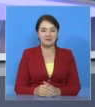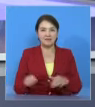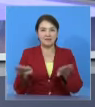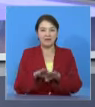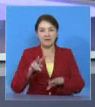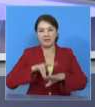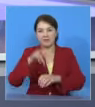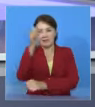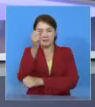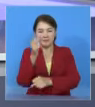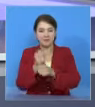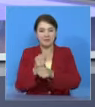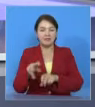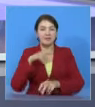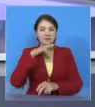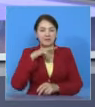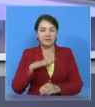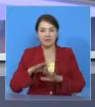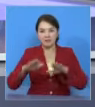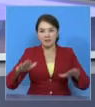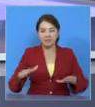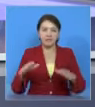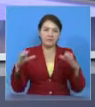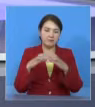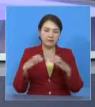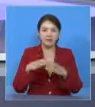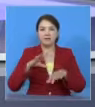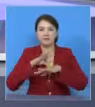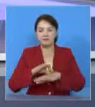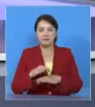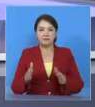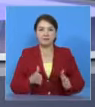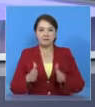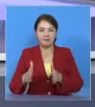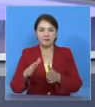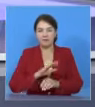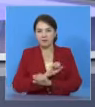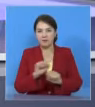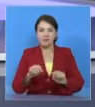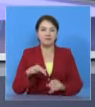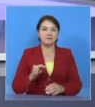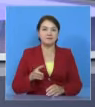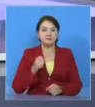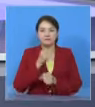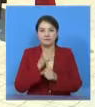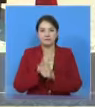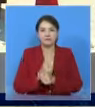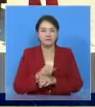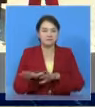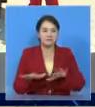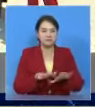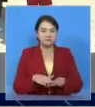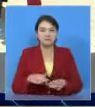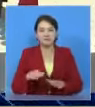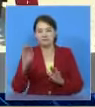Сондай-ақ полиция қызметкерлері назар аударыңыз балалар іс-шарасын өткізді. Бұл жол көлік оқиғасын болдырмауға бағытталған жұмыс. Шара барысында